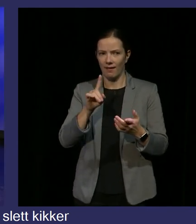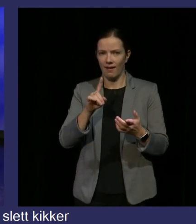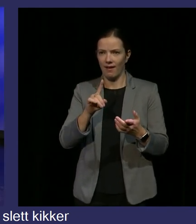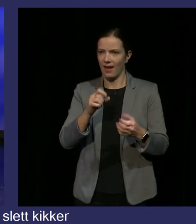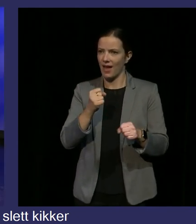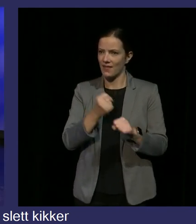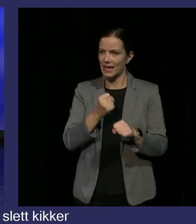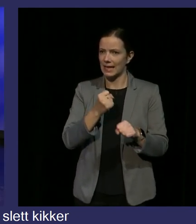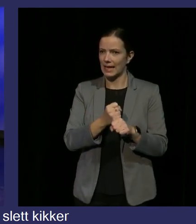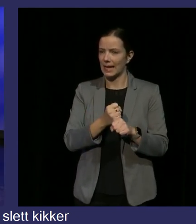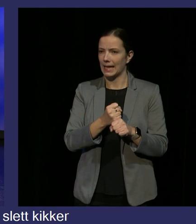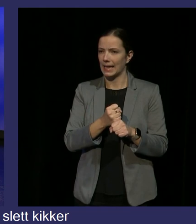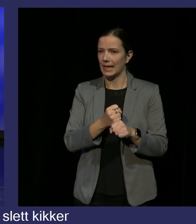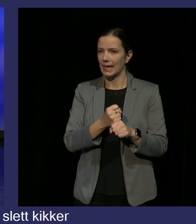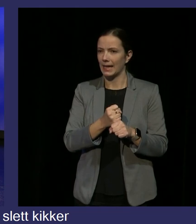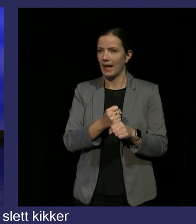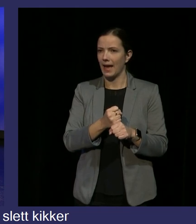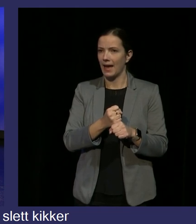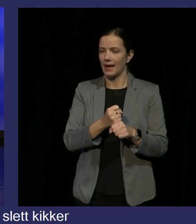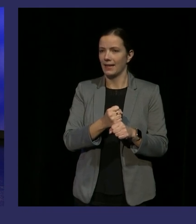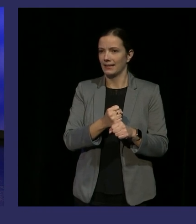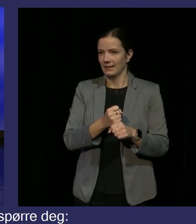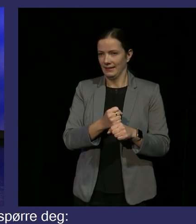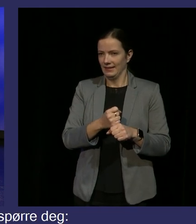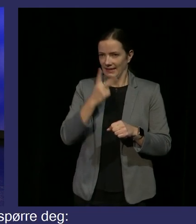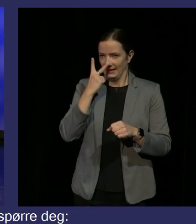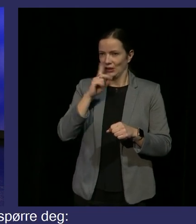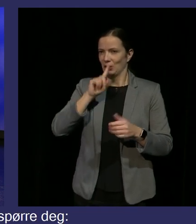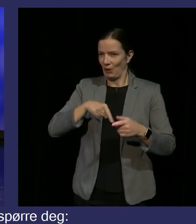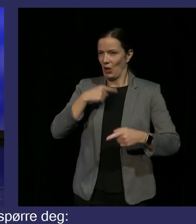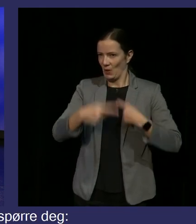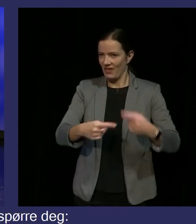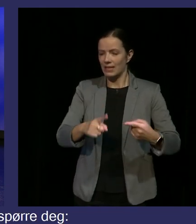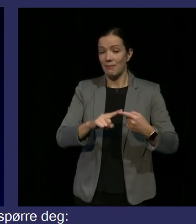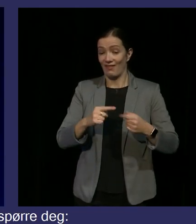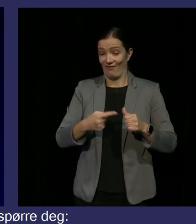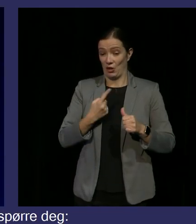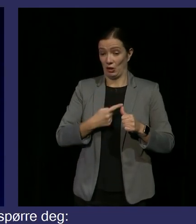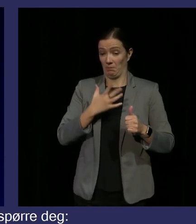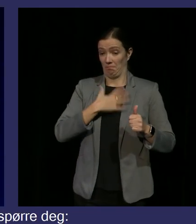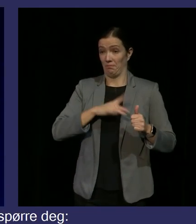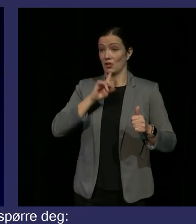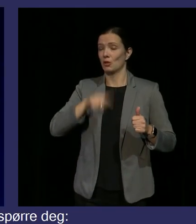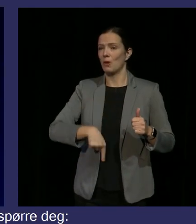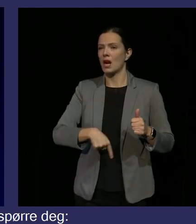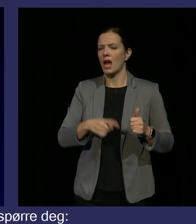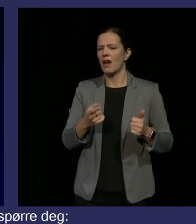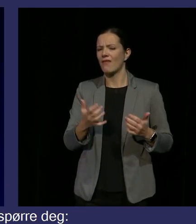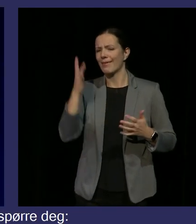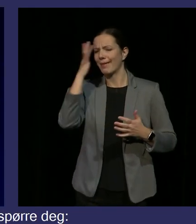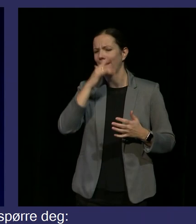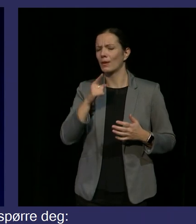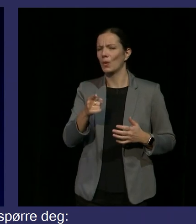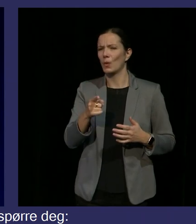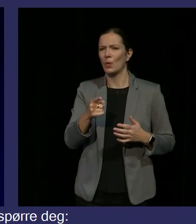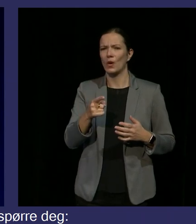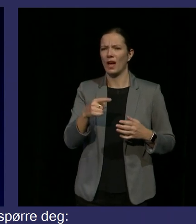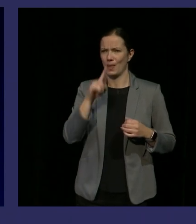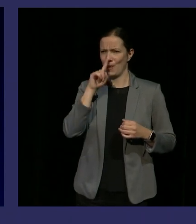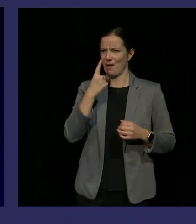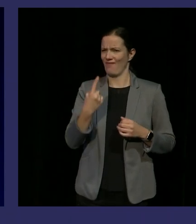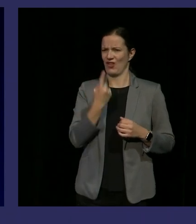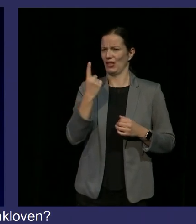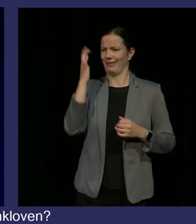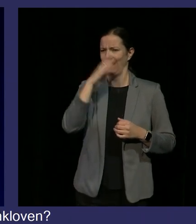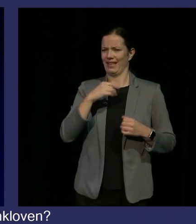rett og slett kikker de i kortet underveis. Mm. Men du, før vi setter i gang, så har jeg lyst til å spørre deg, hva var det første du